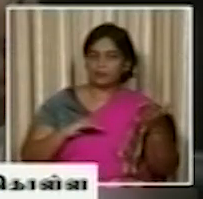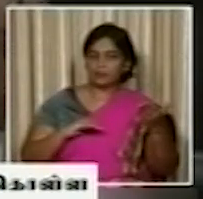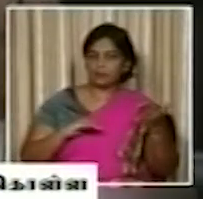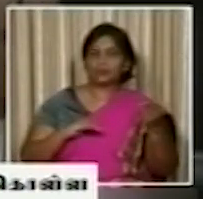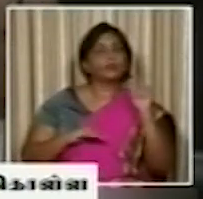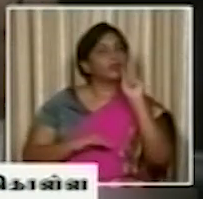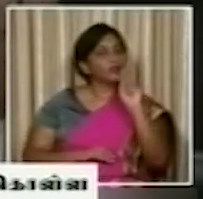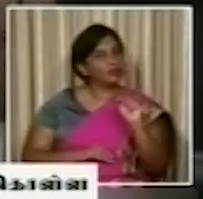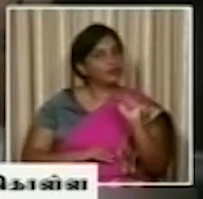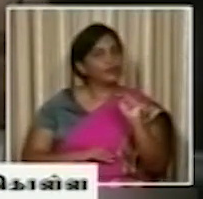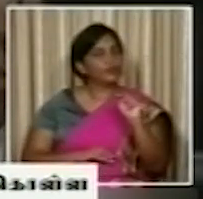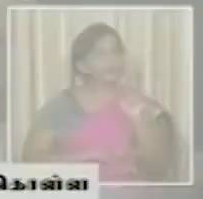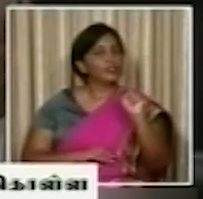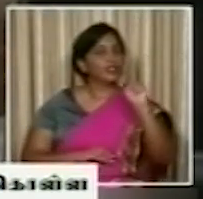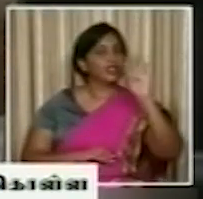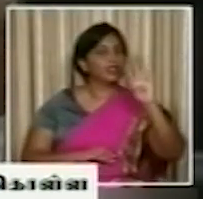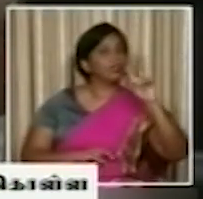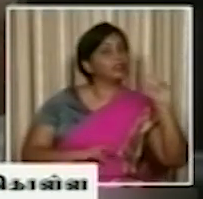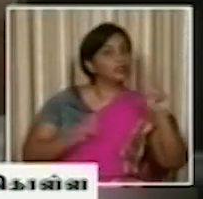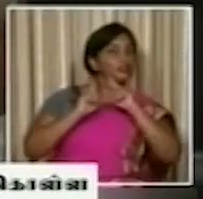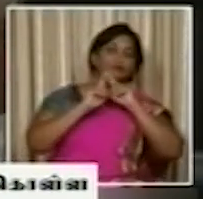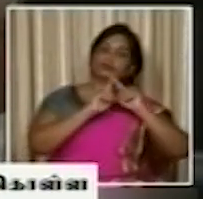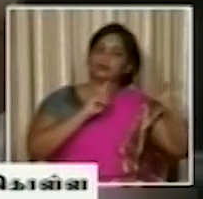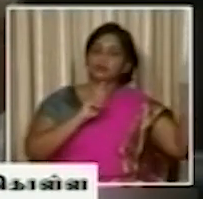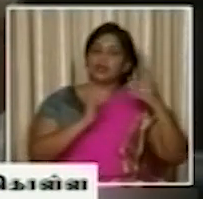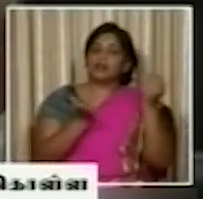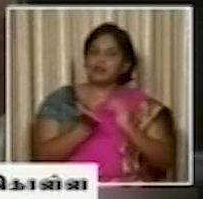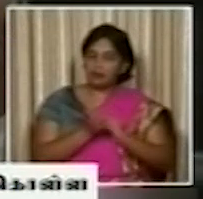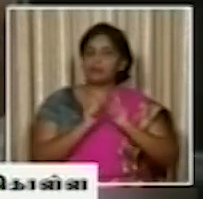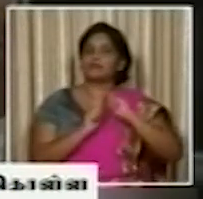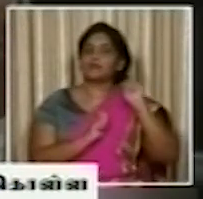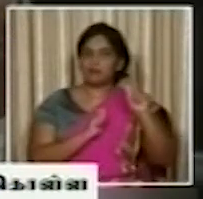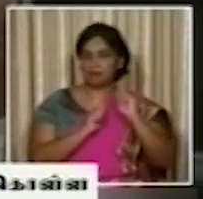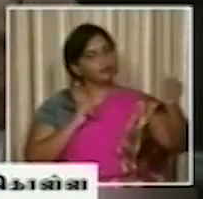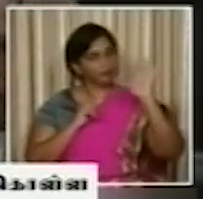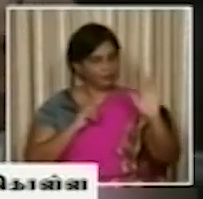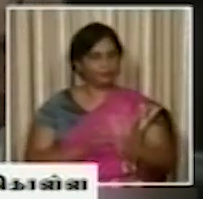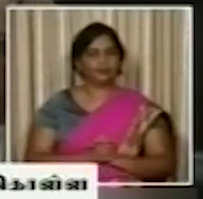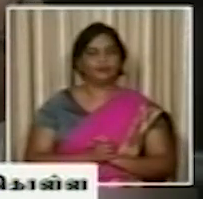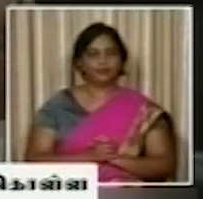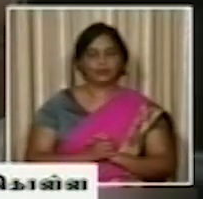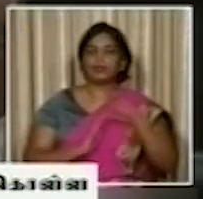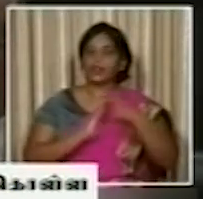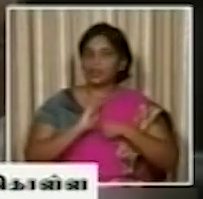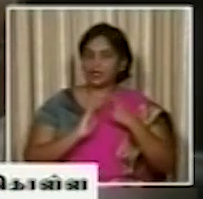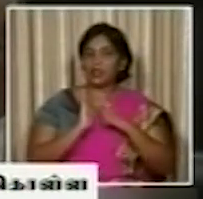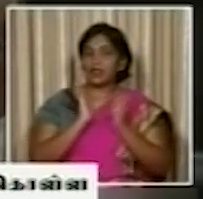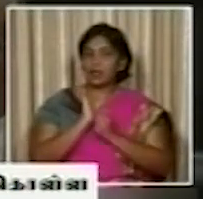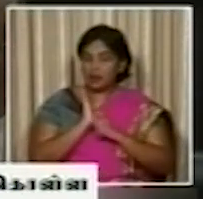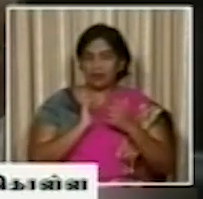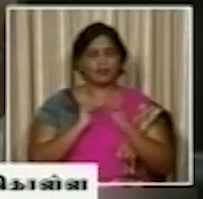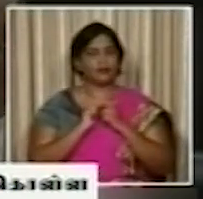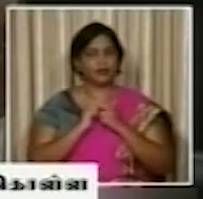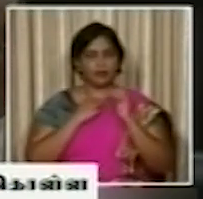2027 முதல் 2042 வரையிலான காலகட்டத்தில் கடனை மீள செலுத்த நடவடிக்கை எடுப்போம். இலங்கை கடன் சுமையில் உள்ள நாடு. 2022 நாம் வருடாந்தம்